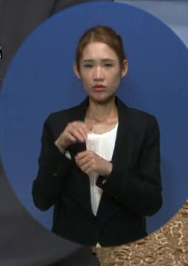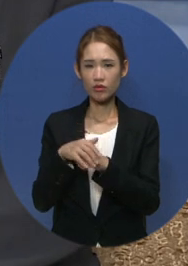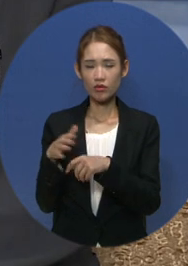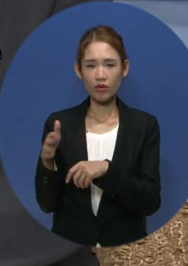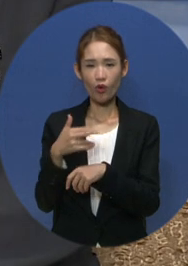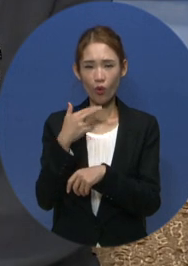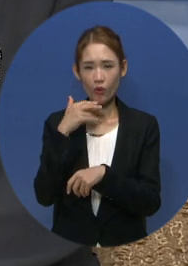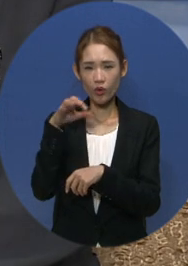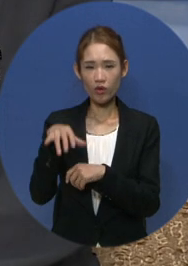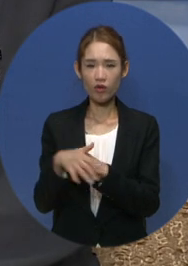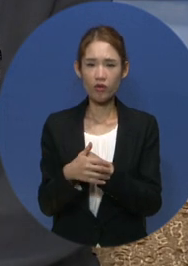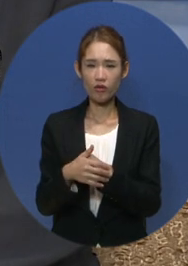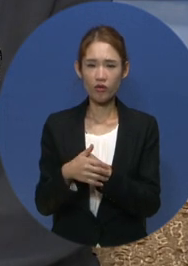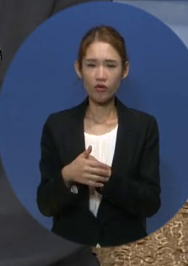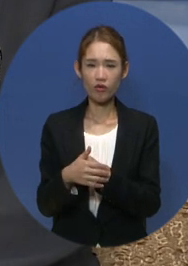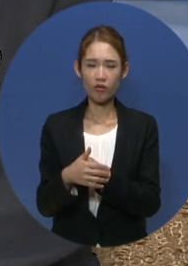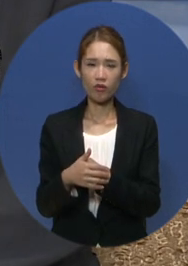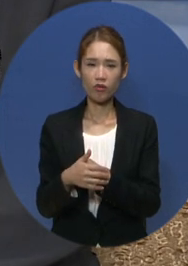시작하시는 예, 정말 항모집니다. 곳인데